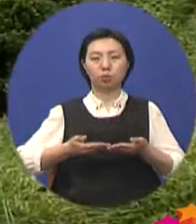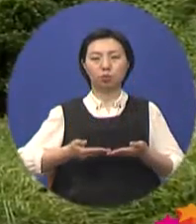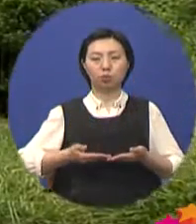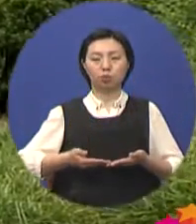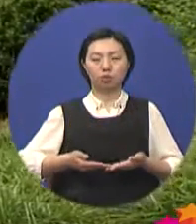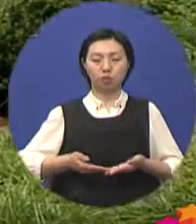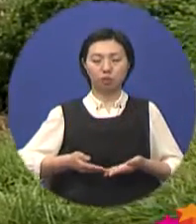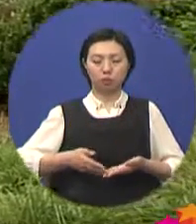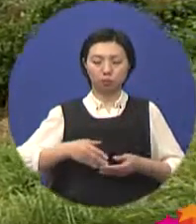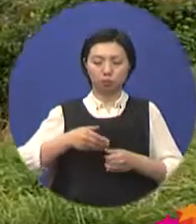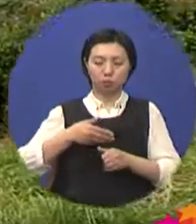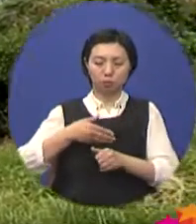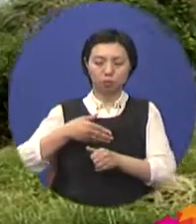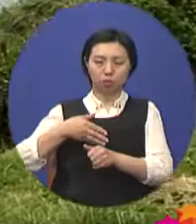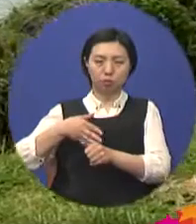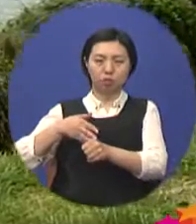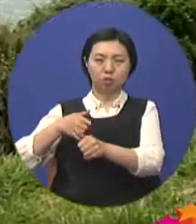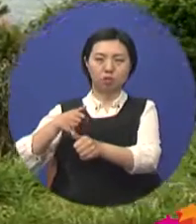조용히